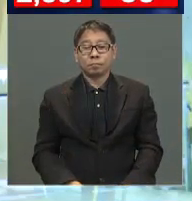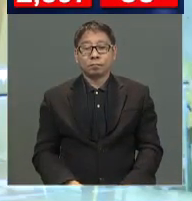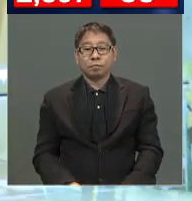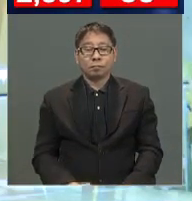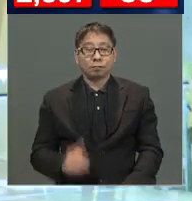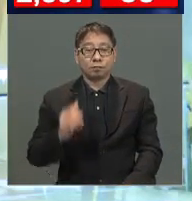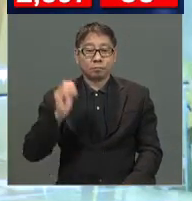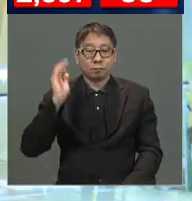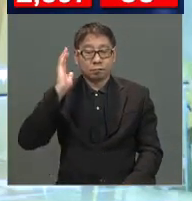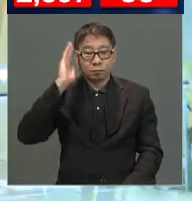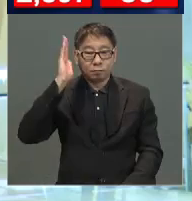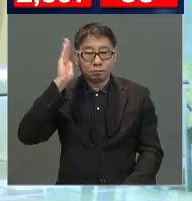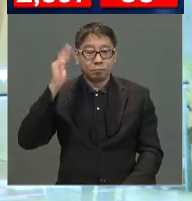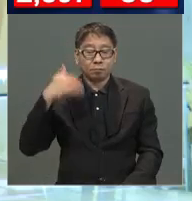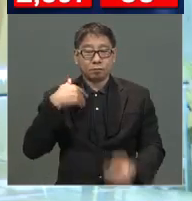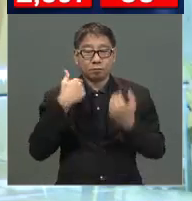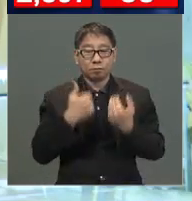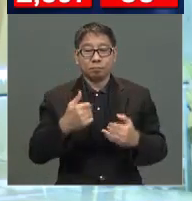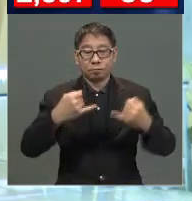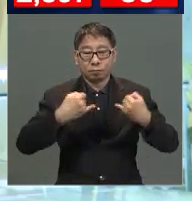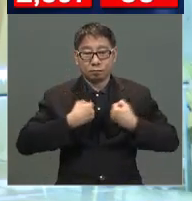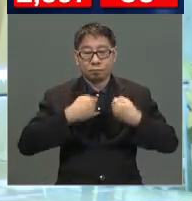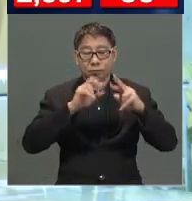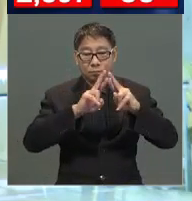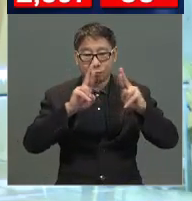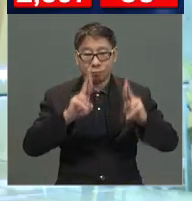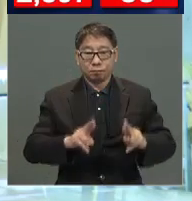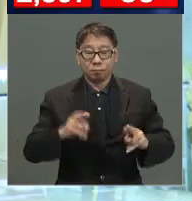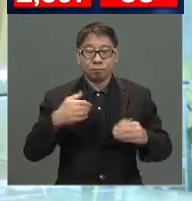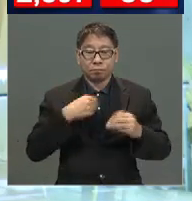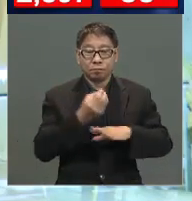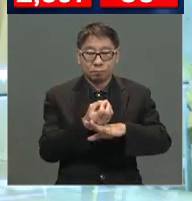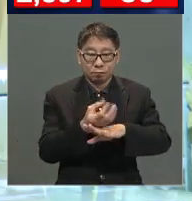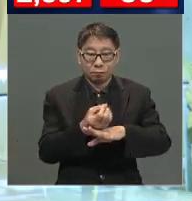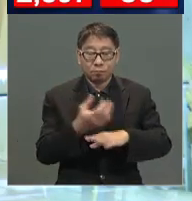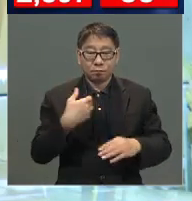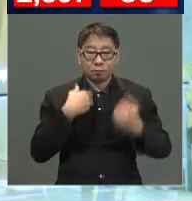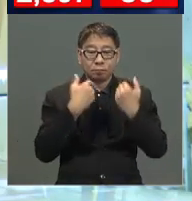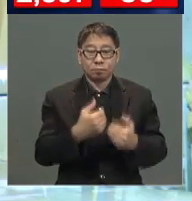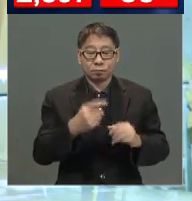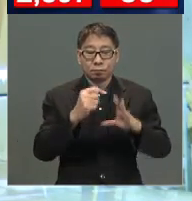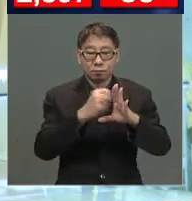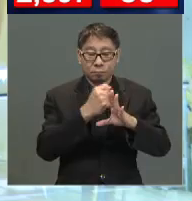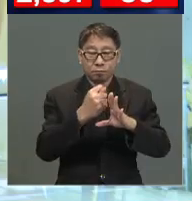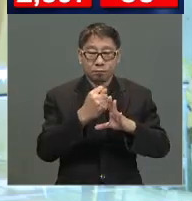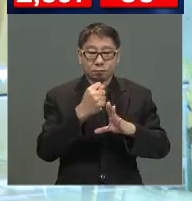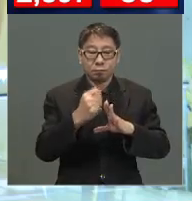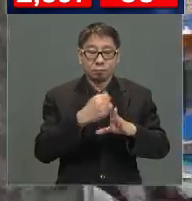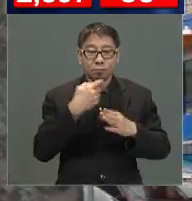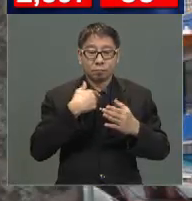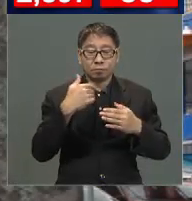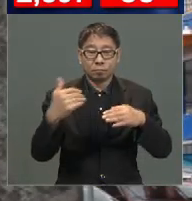นายชัยพงษ์นิยมกิจซึ่งเป็นเจ้าของร้านธัญมณีค่ะตั้งอยู่ในตลาดพลอยบ้านยวนถน